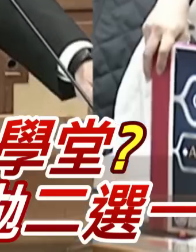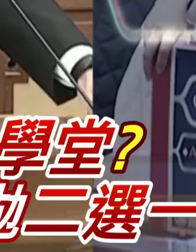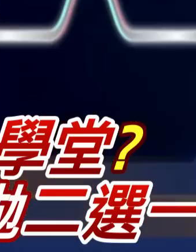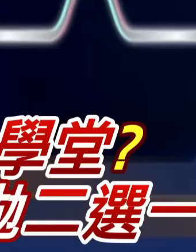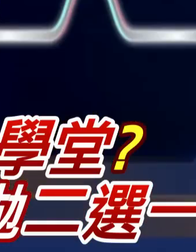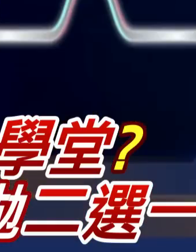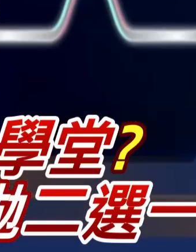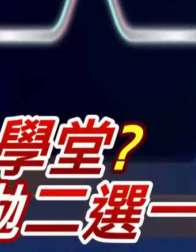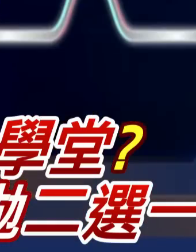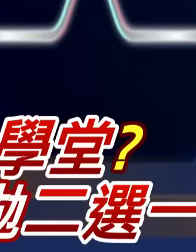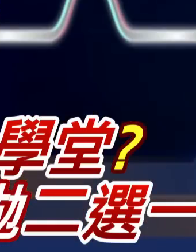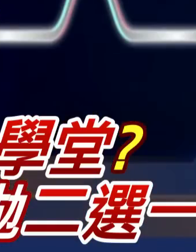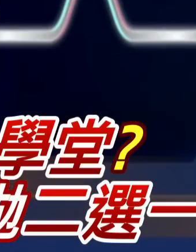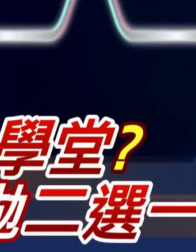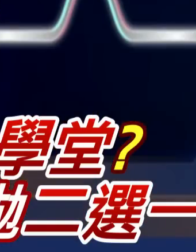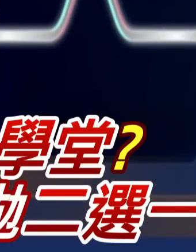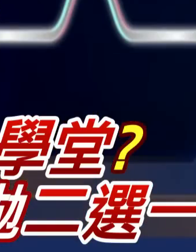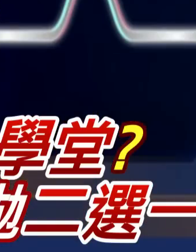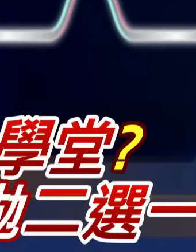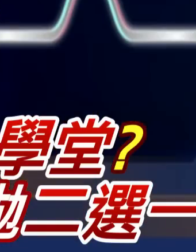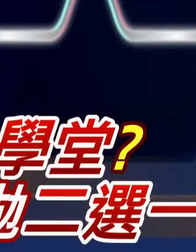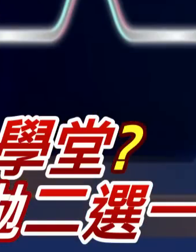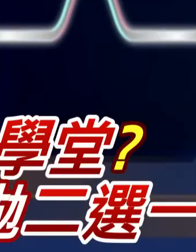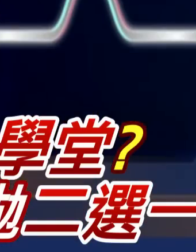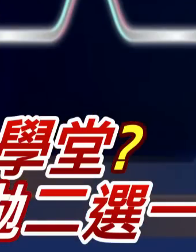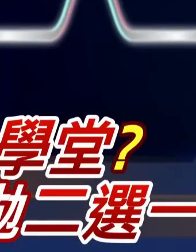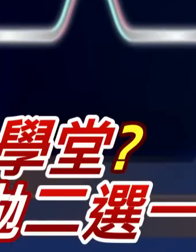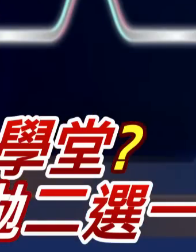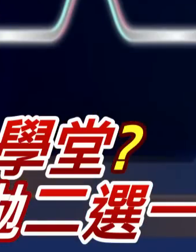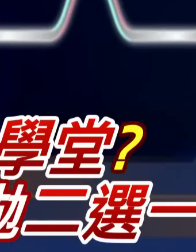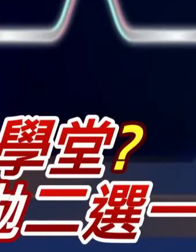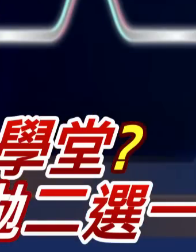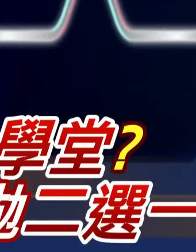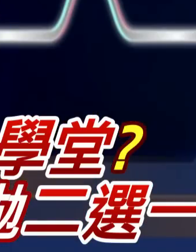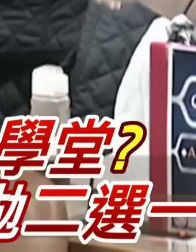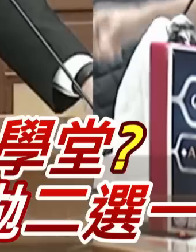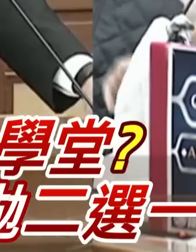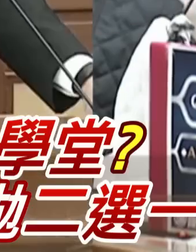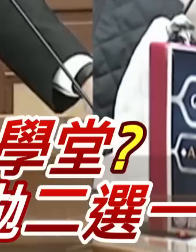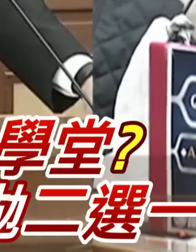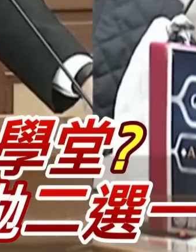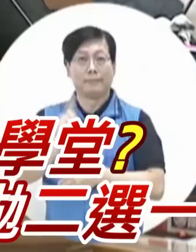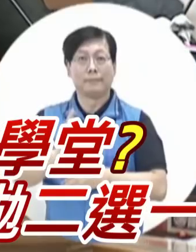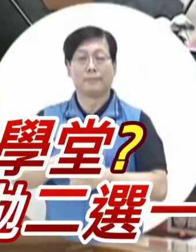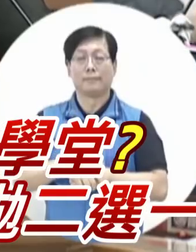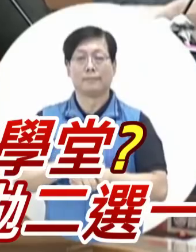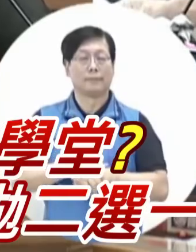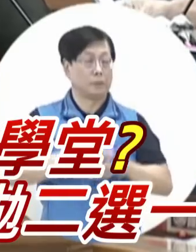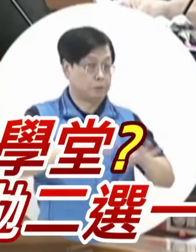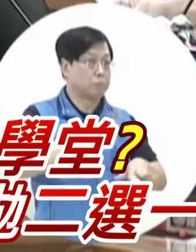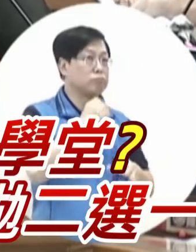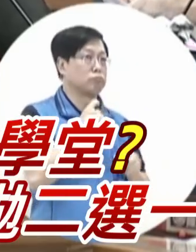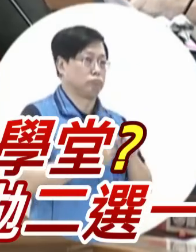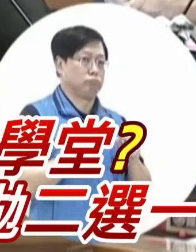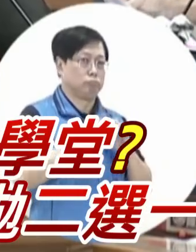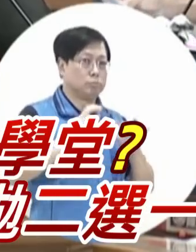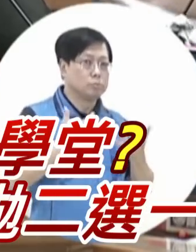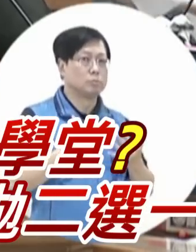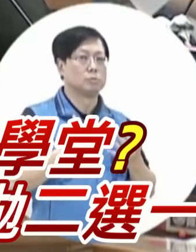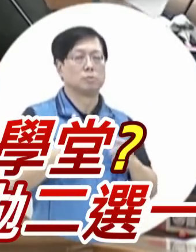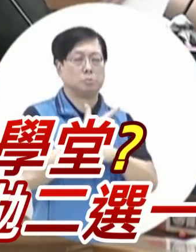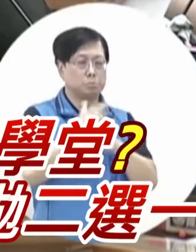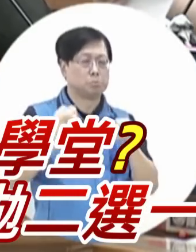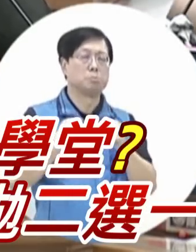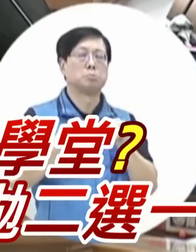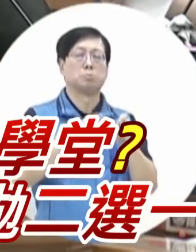为是间谍呢？戒严时期的中国国民党还是中国清选择？ 我们现在是在中华民国。 好好， 一切按照中